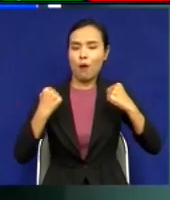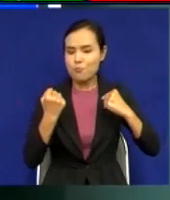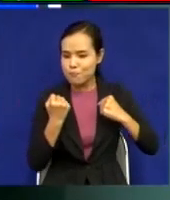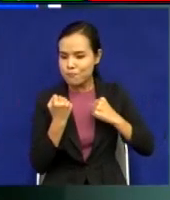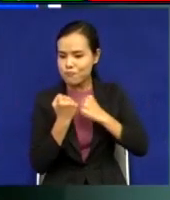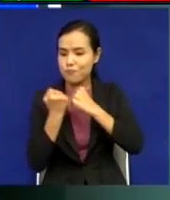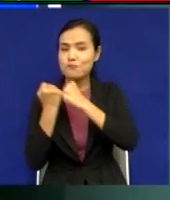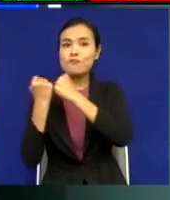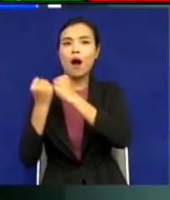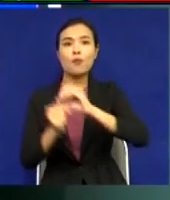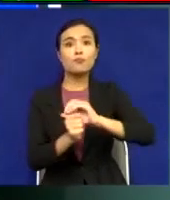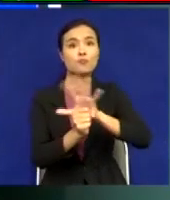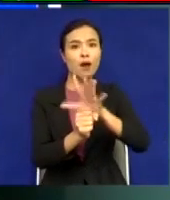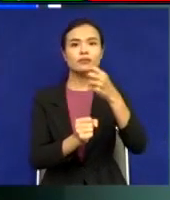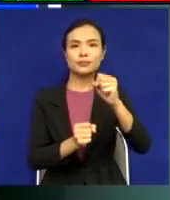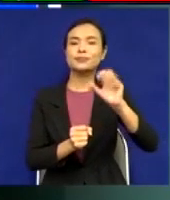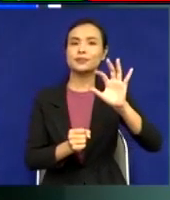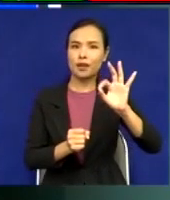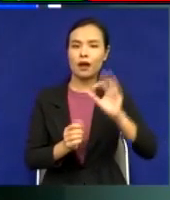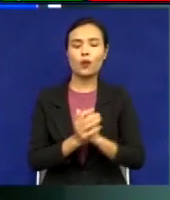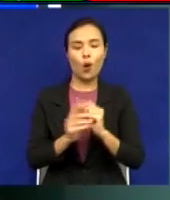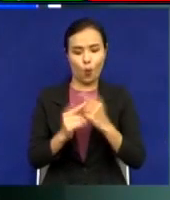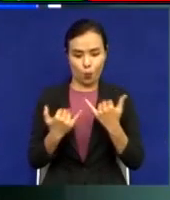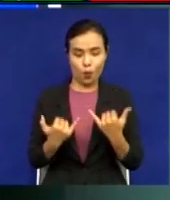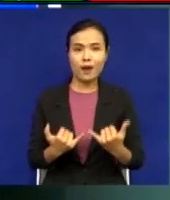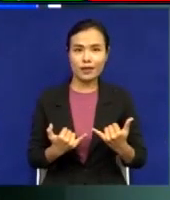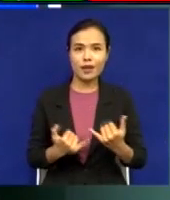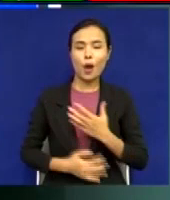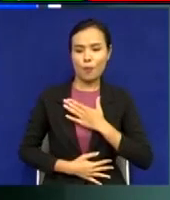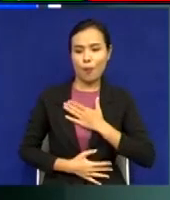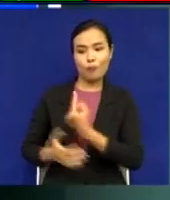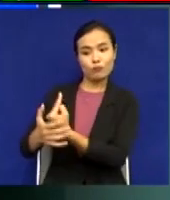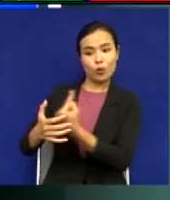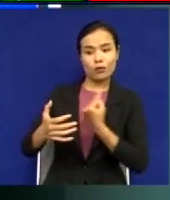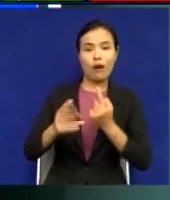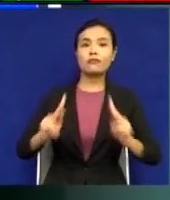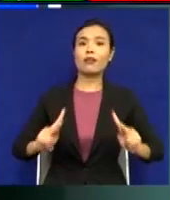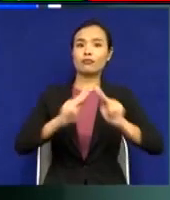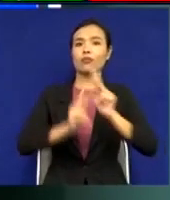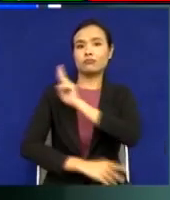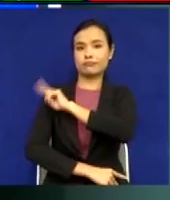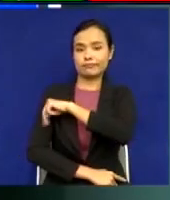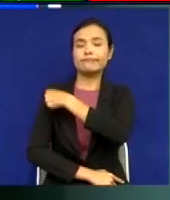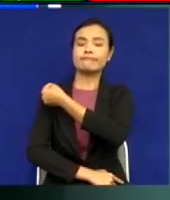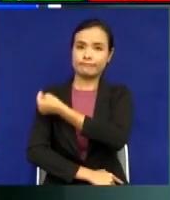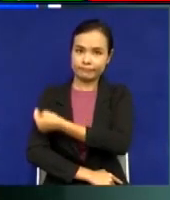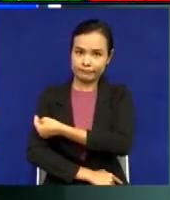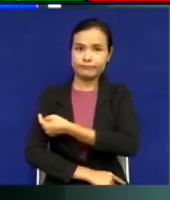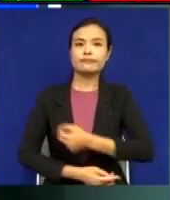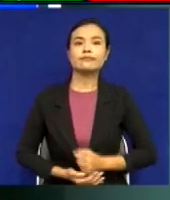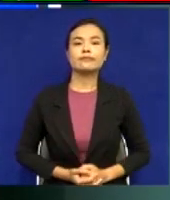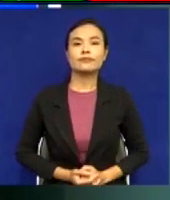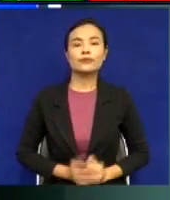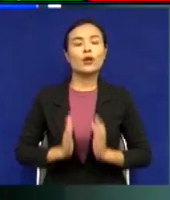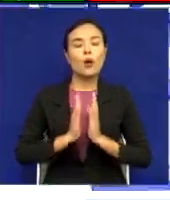นะครับวันนี้จึงอยากจะเป็นตัวแทนกระทรวงสาธารณสุขนะครับที่จะมาข